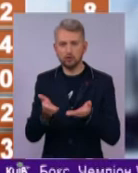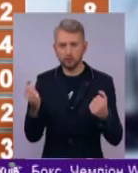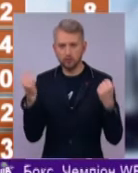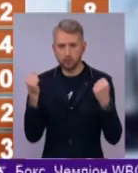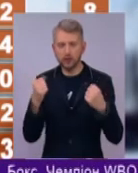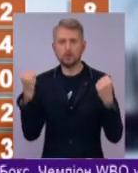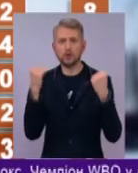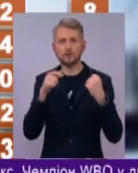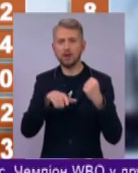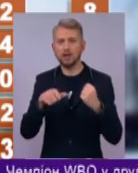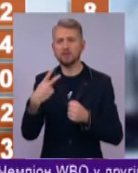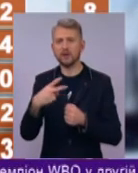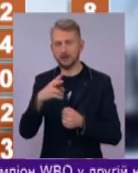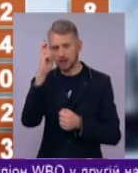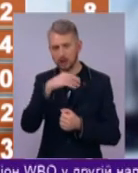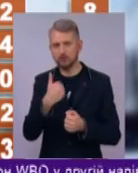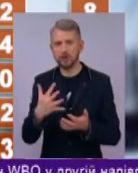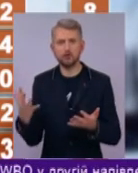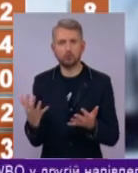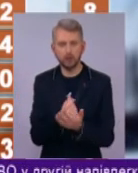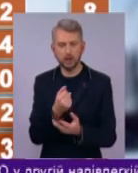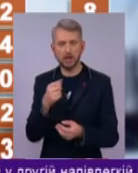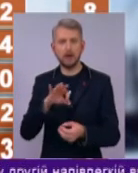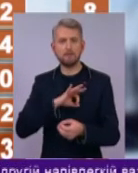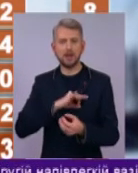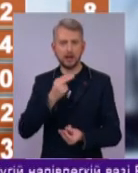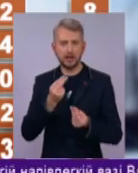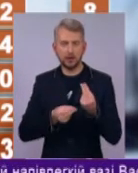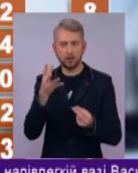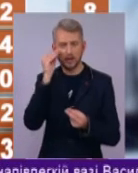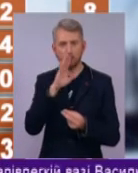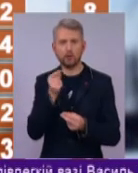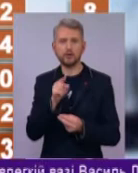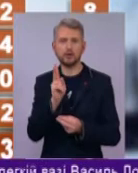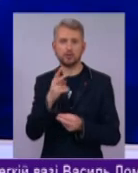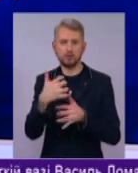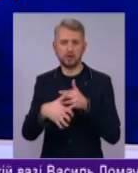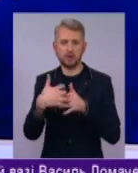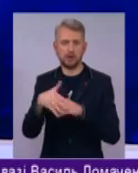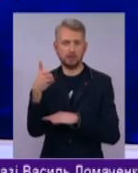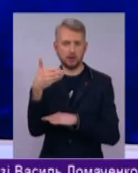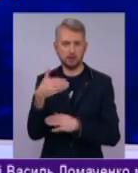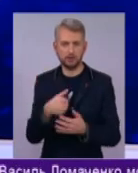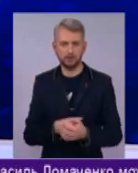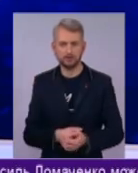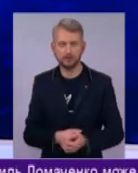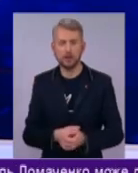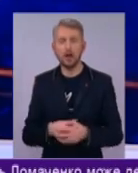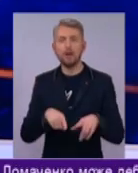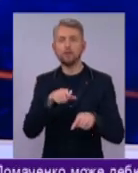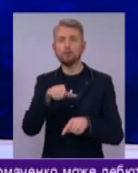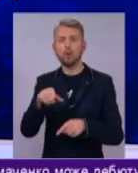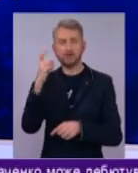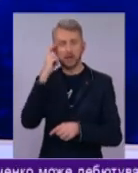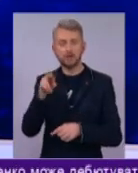Спортсмени 20 країн вже здобули медалі ігор, не враховуючи атлетів, що змагаються під нейтральним прапором. Ну і футболісти